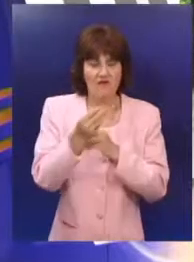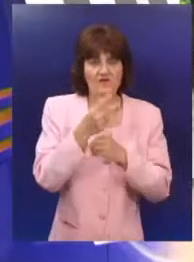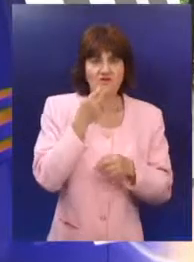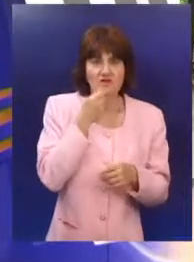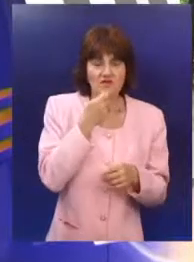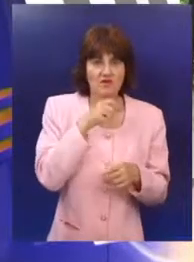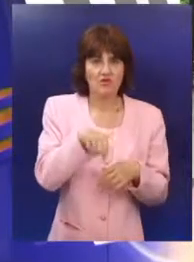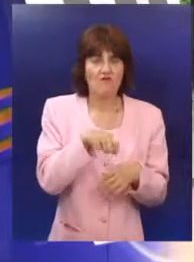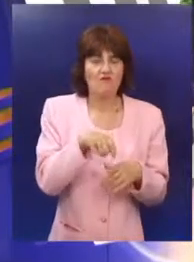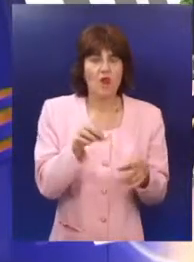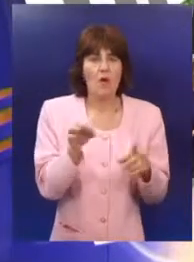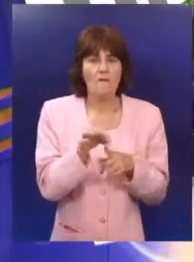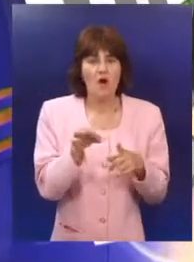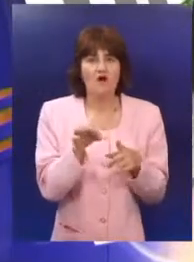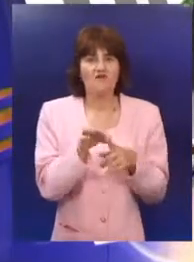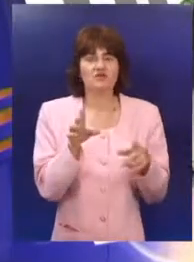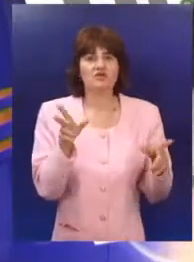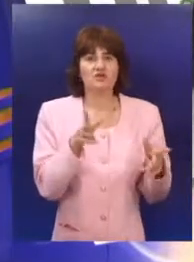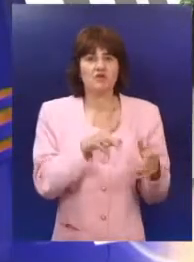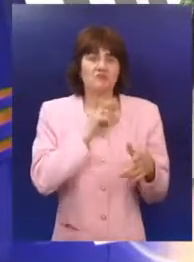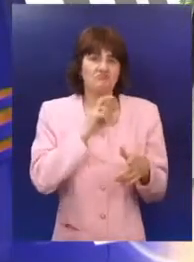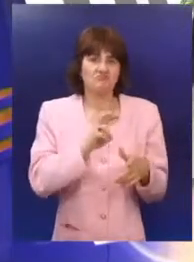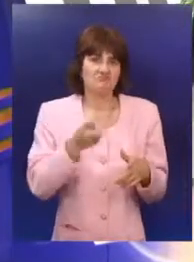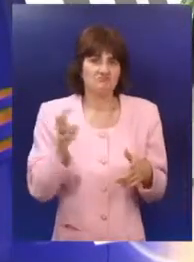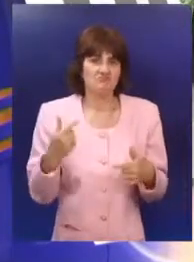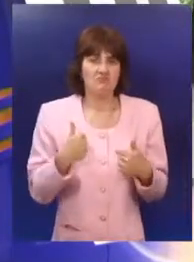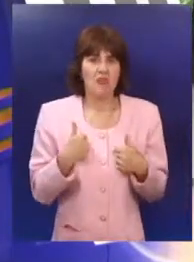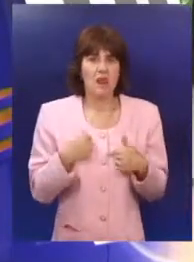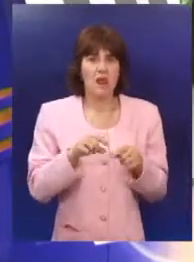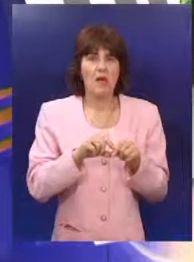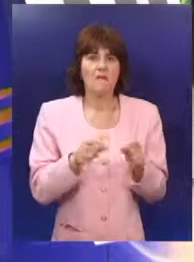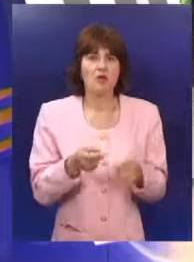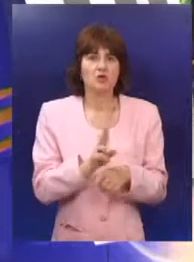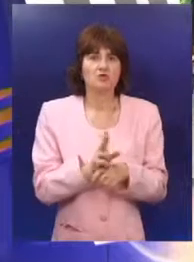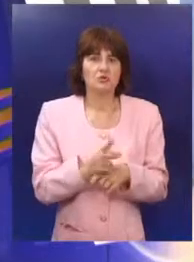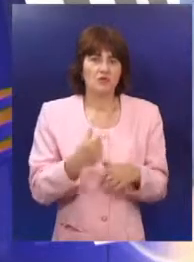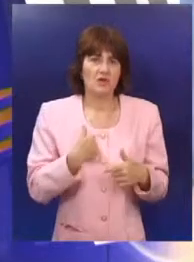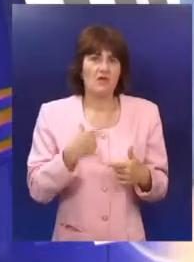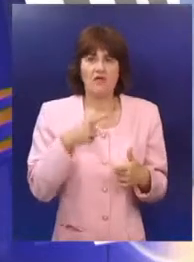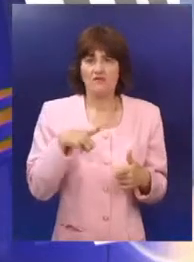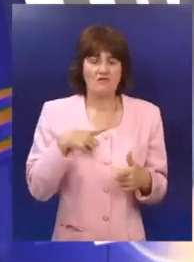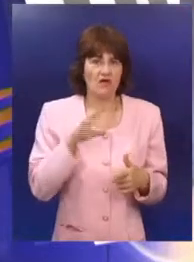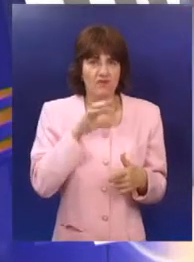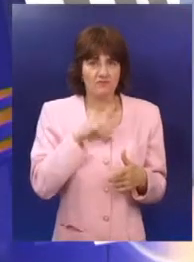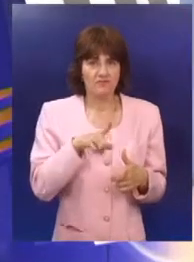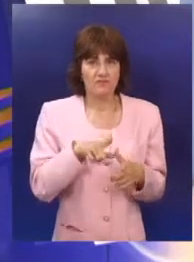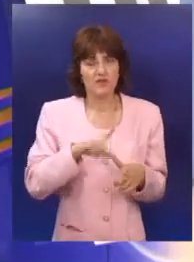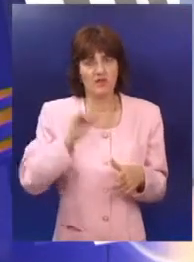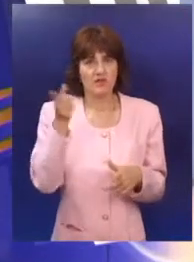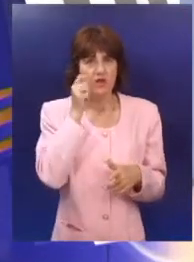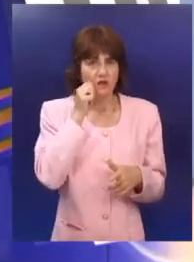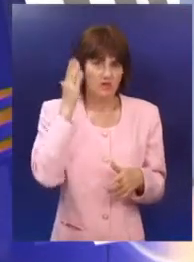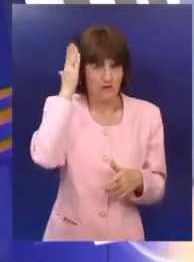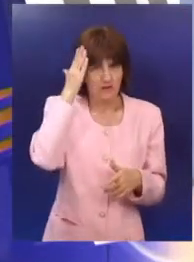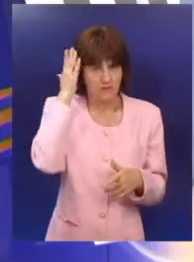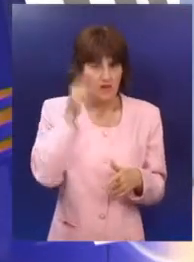volim povrće, više volim, ako, meni je boranija zamena za meso. Ekonomisti smatraju